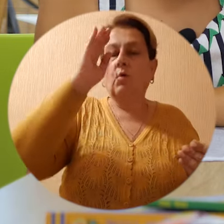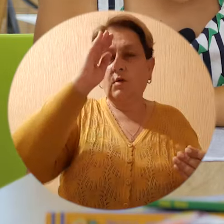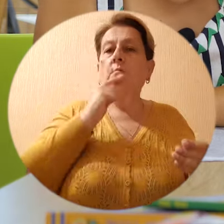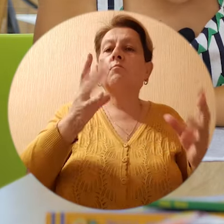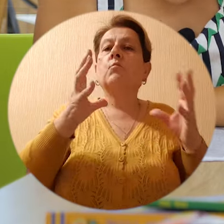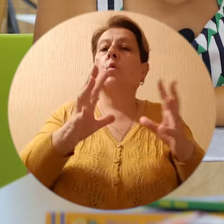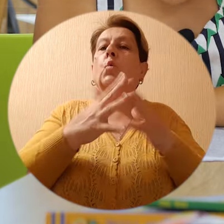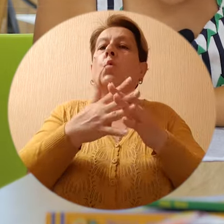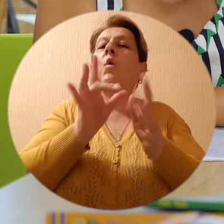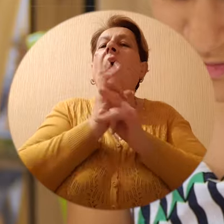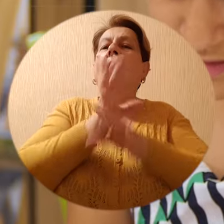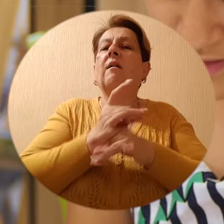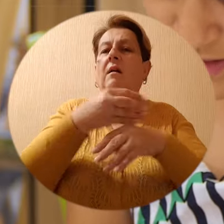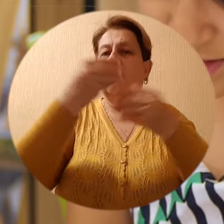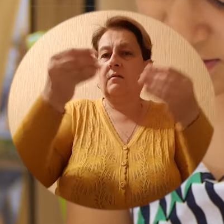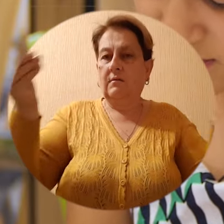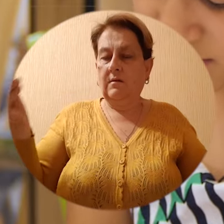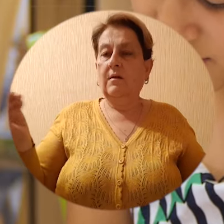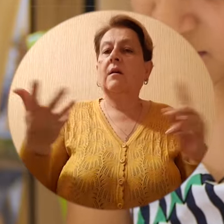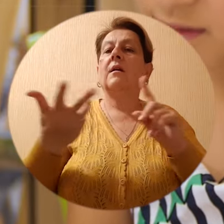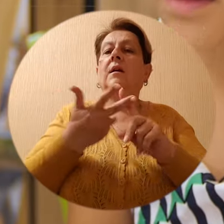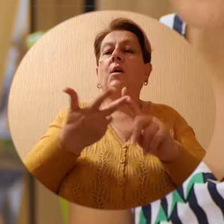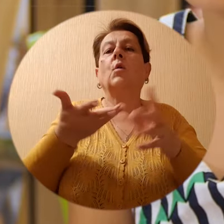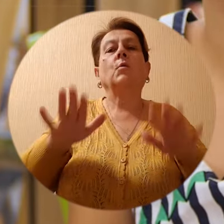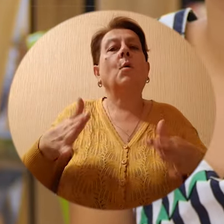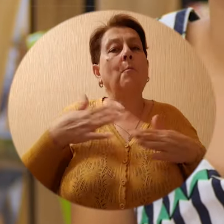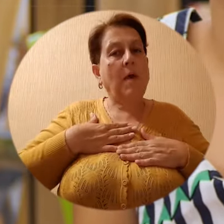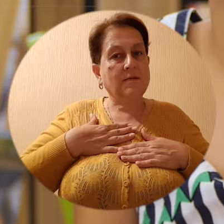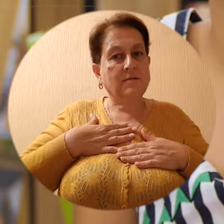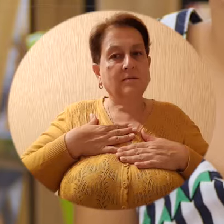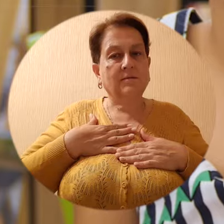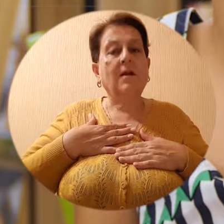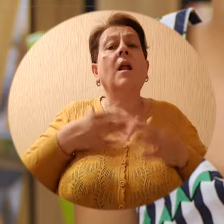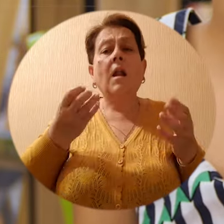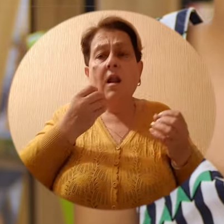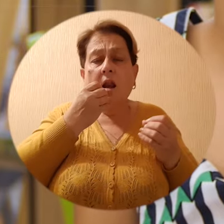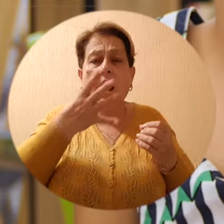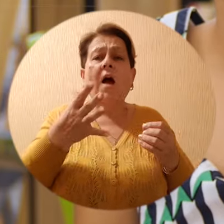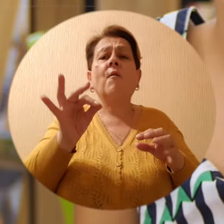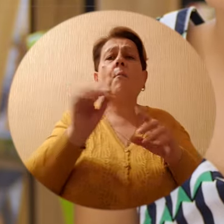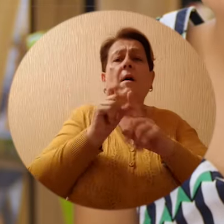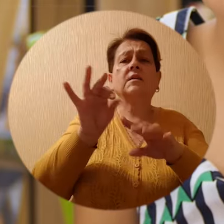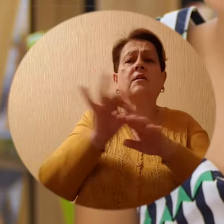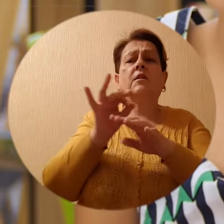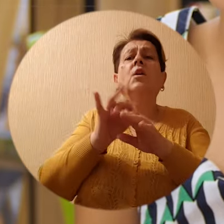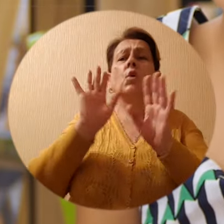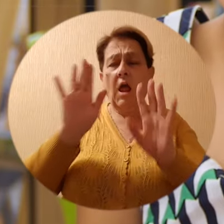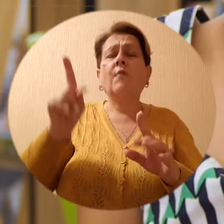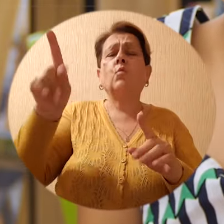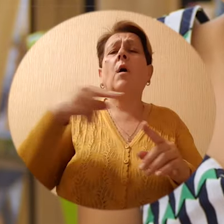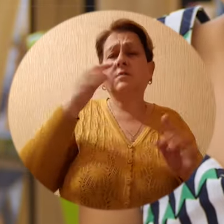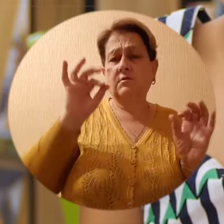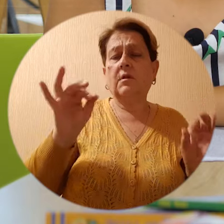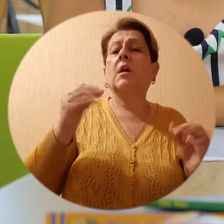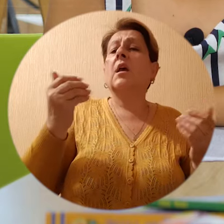ծնողներիս, մյուսը գյուղի աղքատ մշակներին, երրորդը կթողնեմ մեզ»։ «Լավ», պատասխանեց կինը, «թող քո